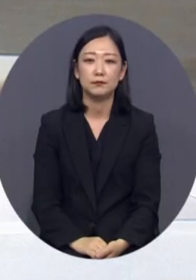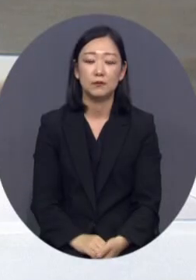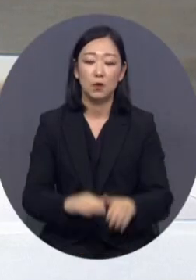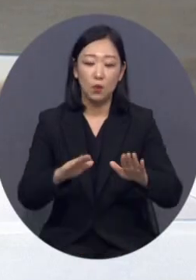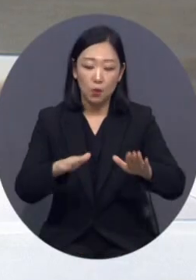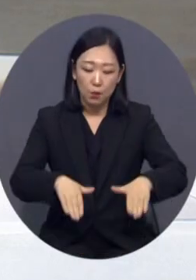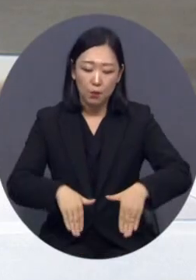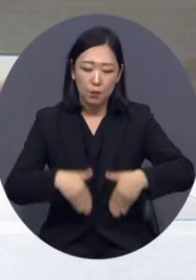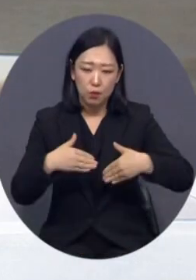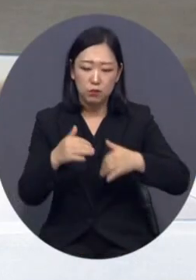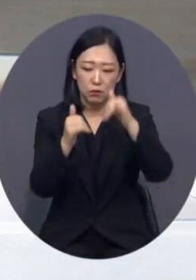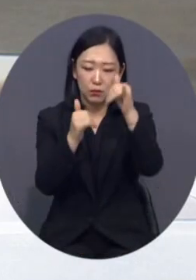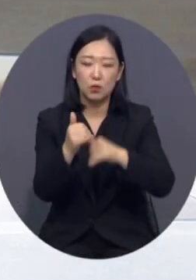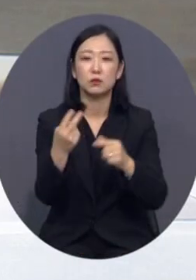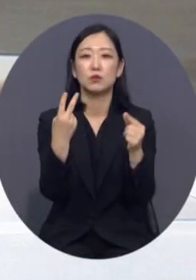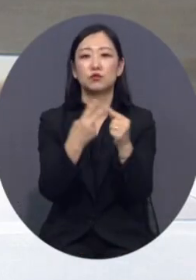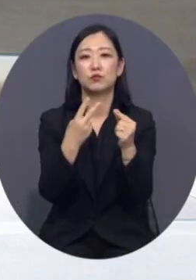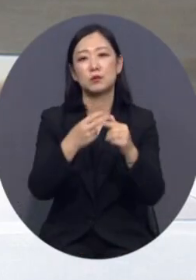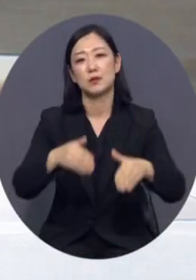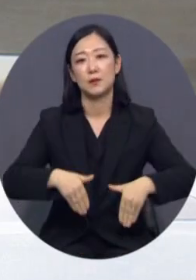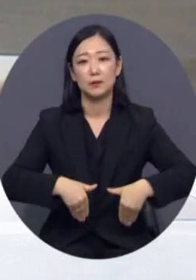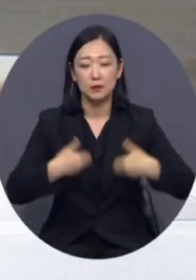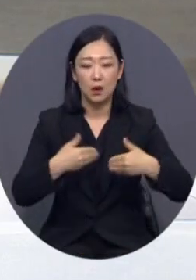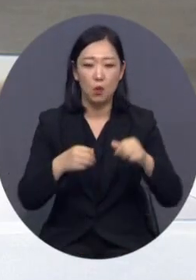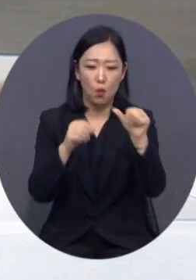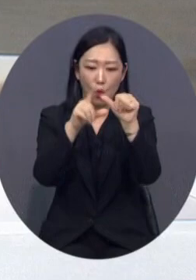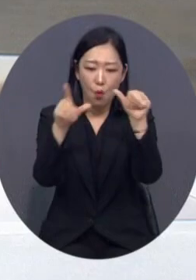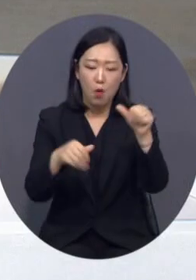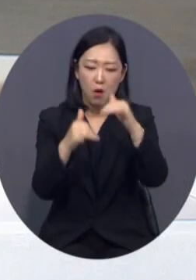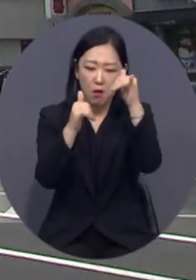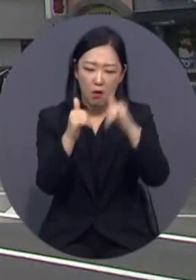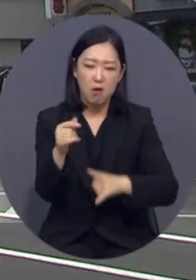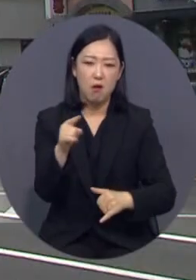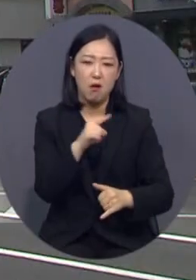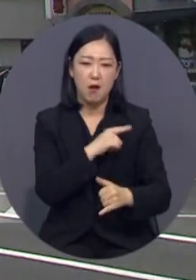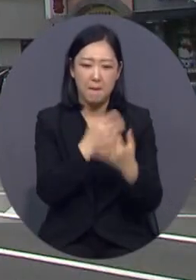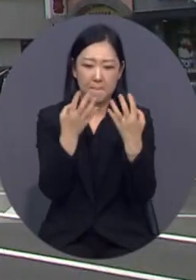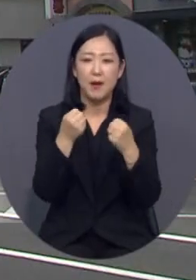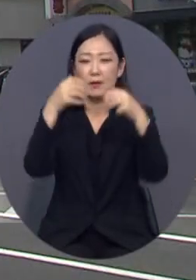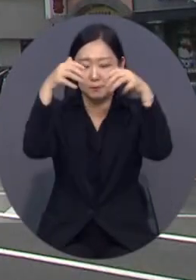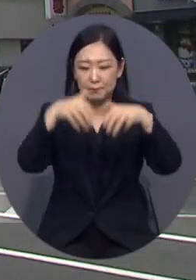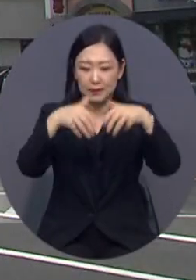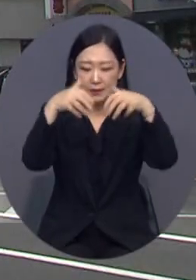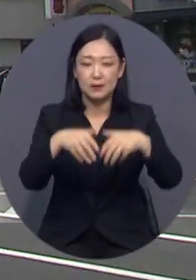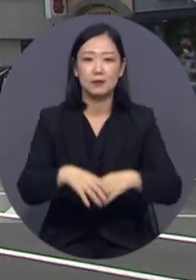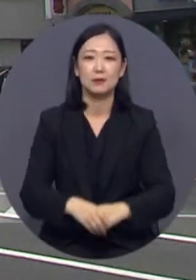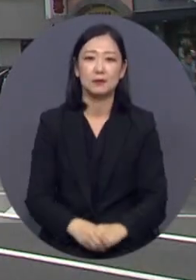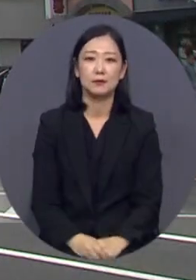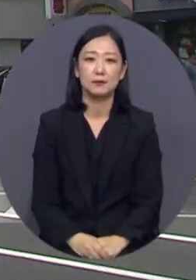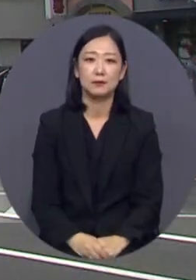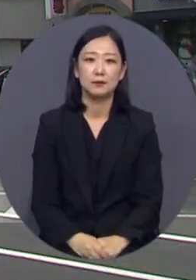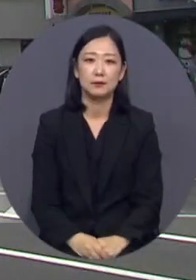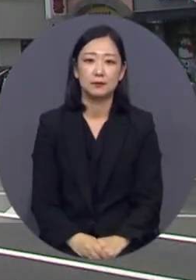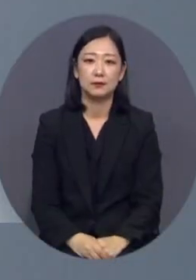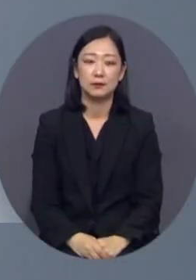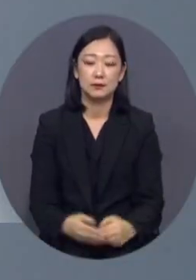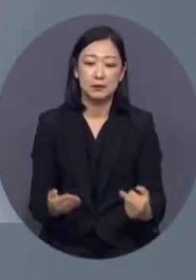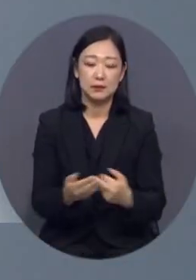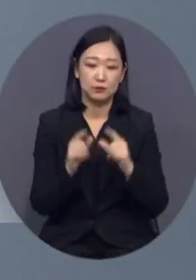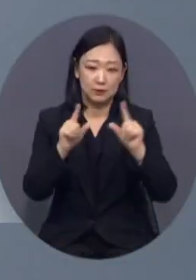올봄 제주는 역대 두 번째로 따뜻했고 5월에는 역대 가장 많은 비가 내린 것으로 분석됐습니다